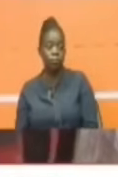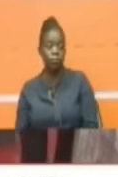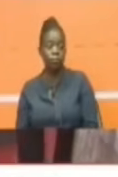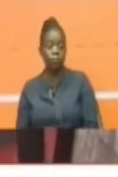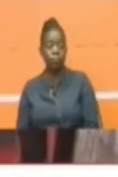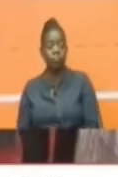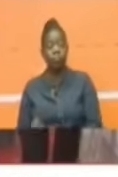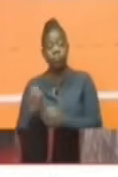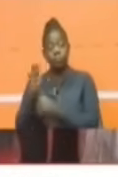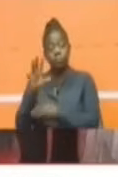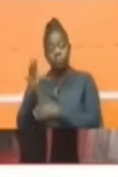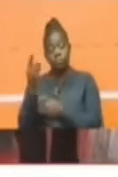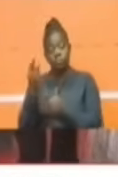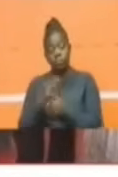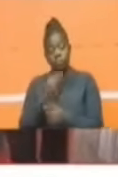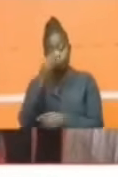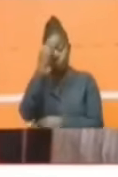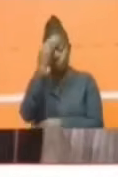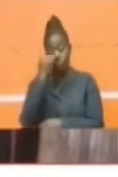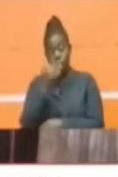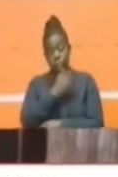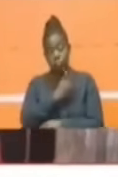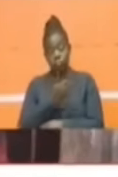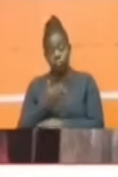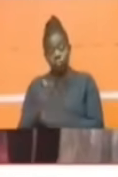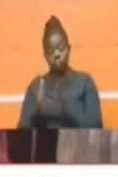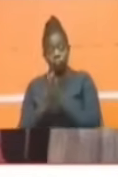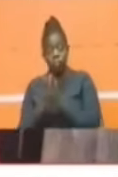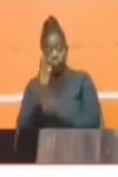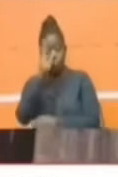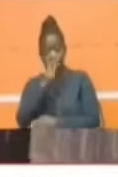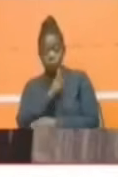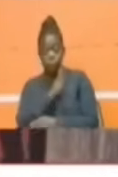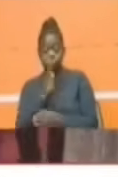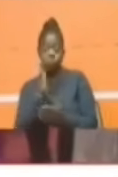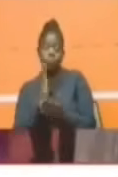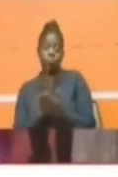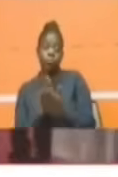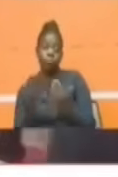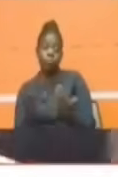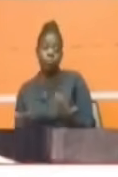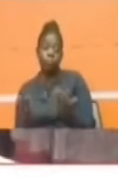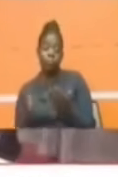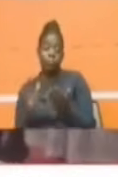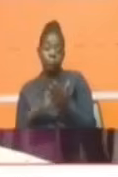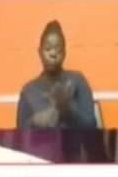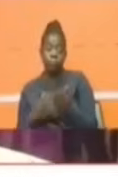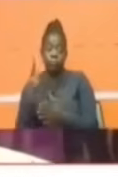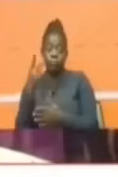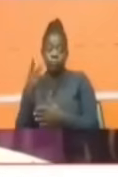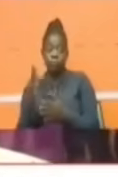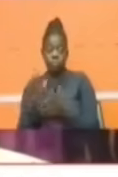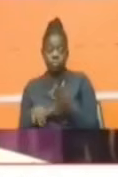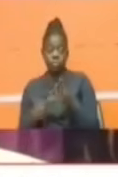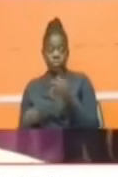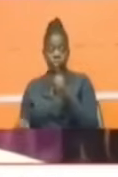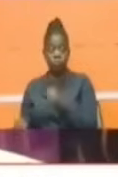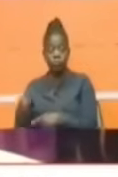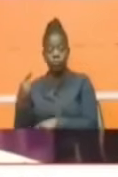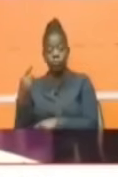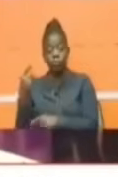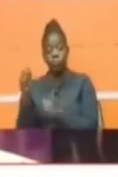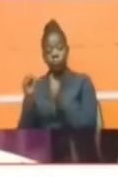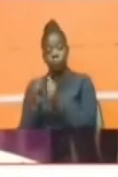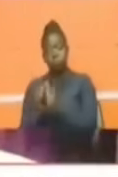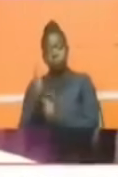Kwaya 14 okuva mu Bakatuliki n'Abakristaayo zeesuubirwa okwetaba mu mpaka zino nga kwaya 2 empanguzi zaakusukira mu